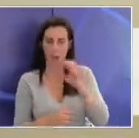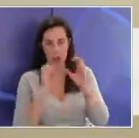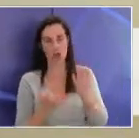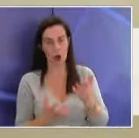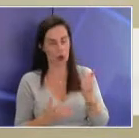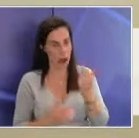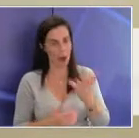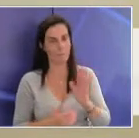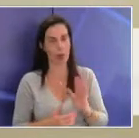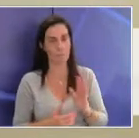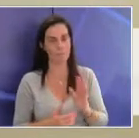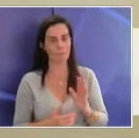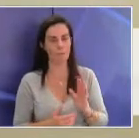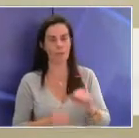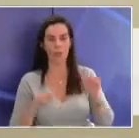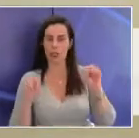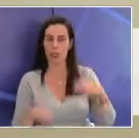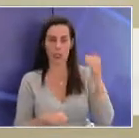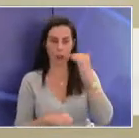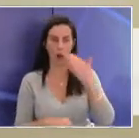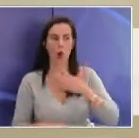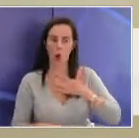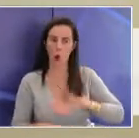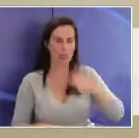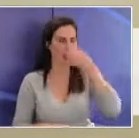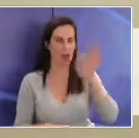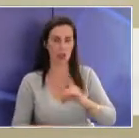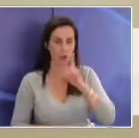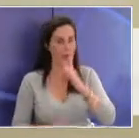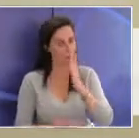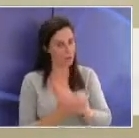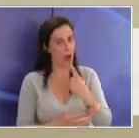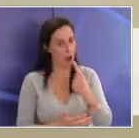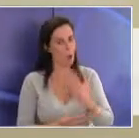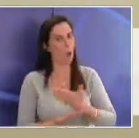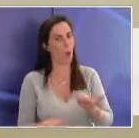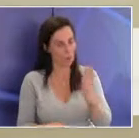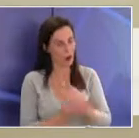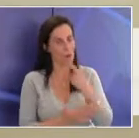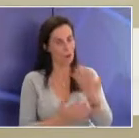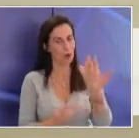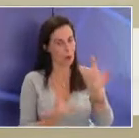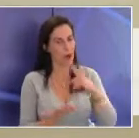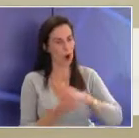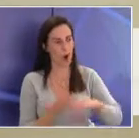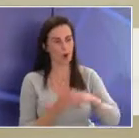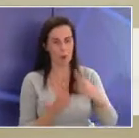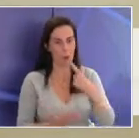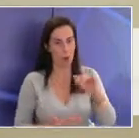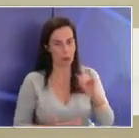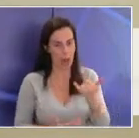בתקשורת, לא פעם ולא פעמיים, שהנשיא טראמפ שוקל לצאת מסוריה. כבר דיברו על זה בפומבי במשך כמה וכמה